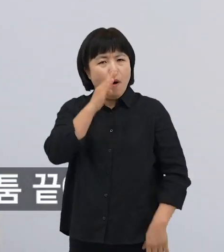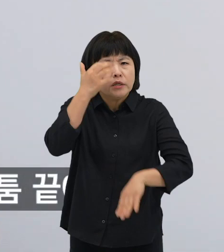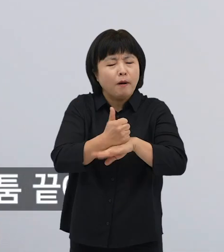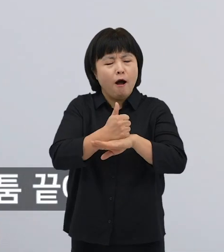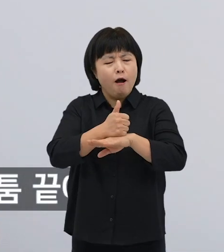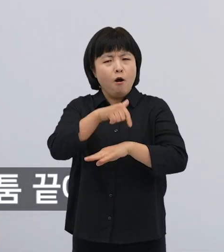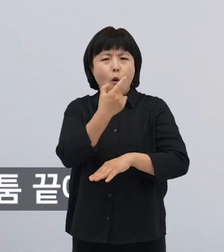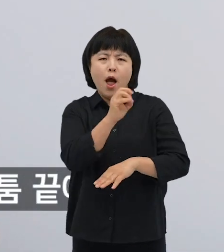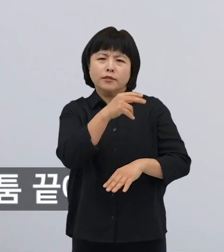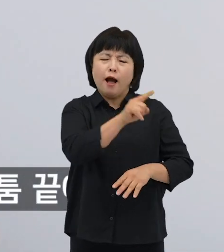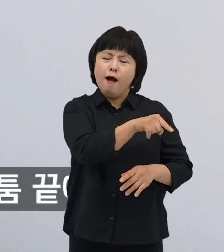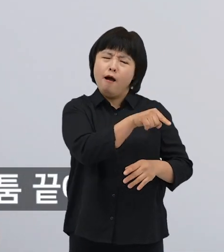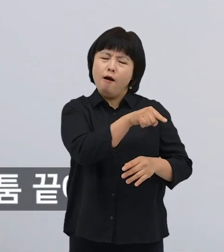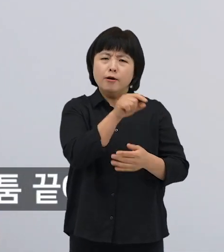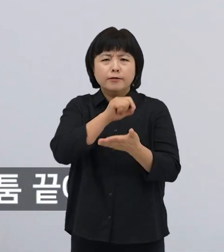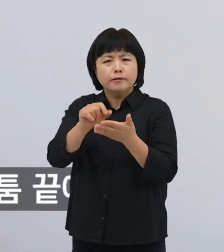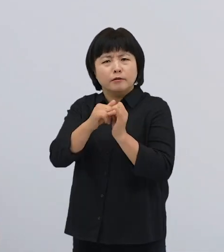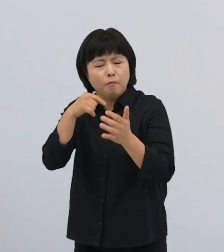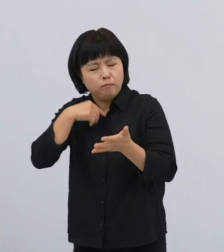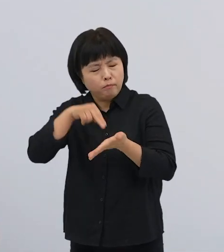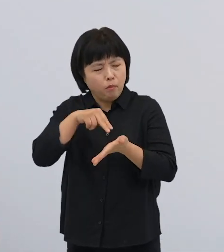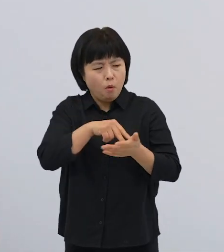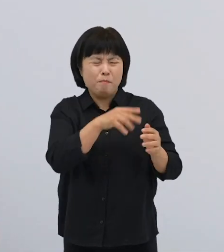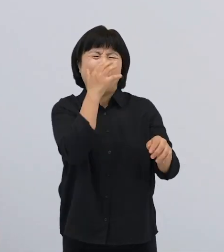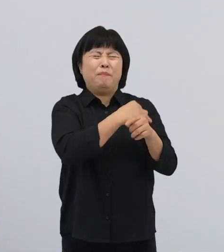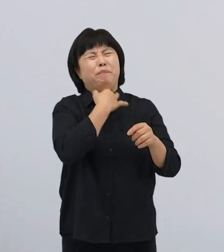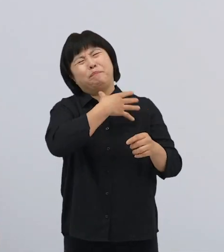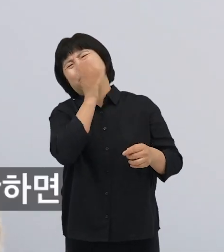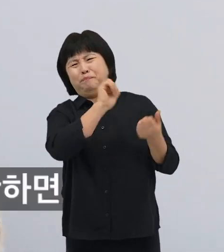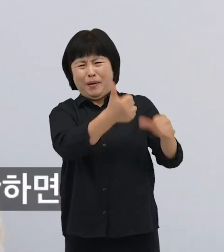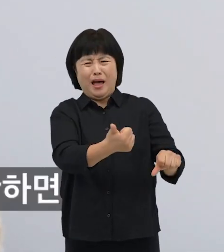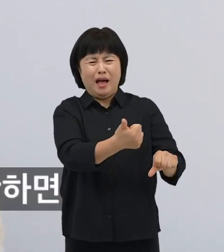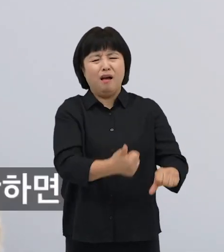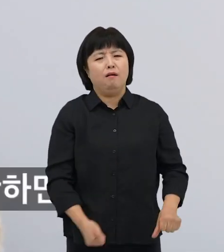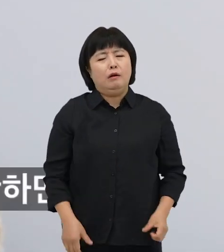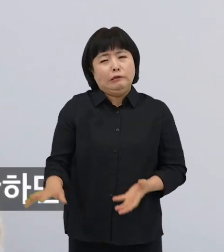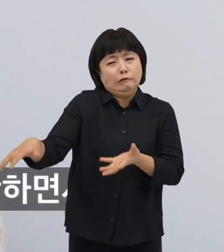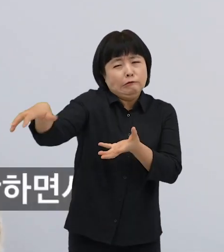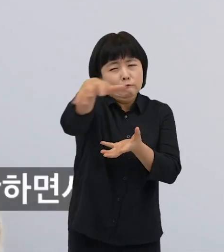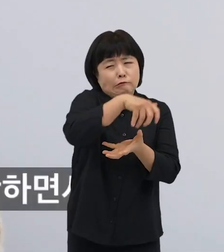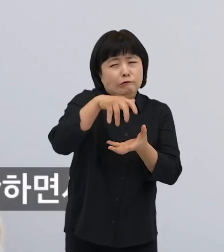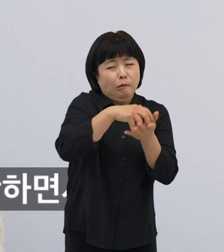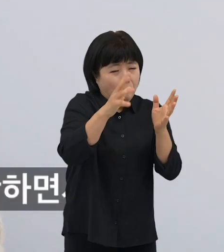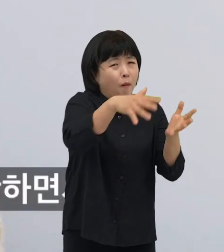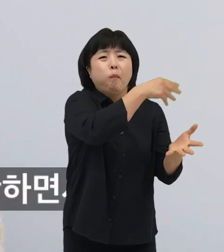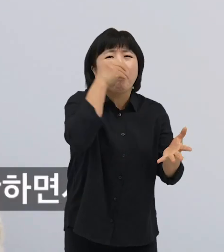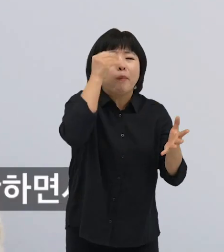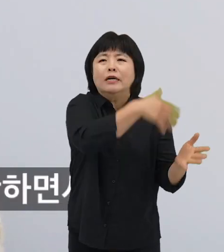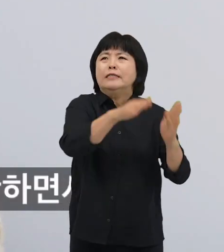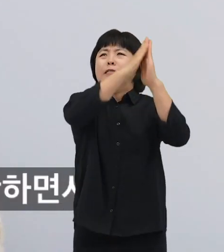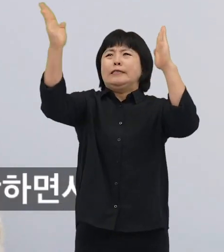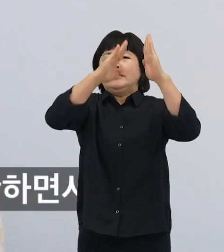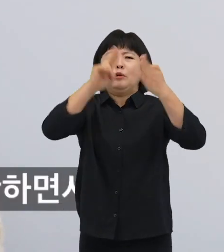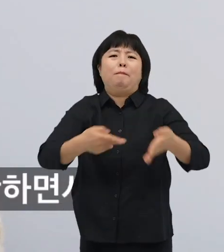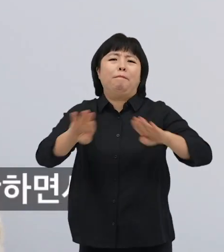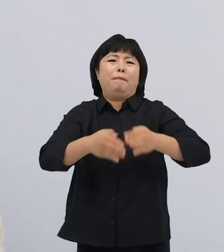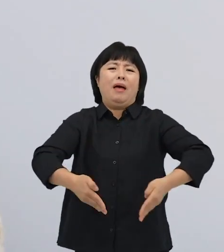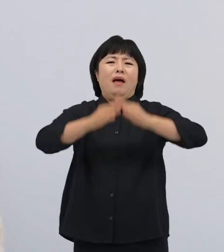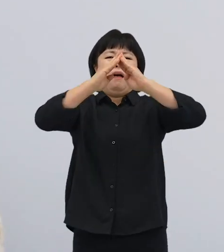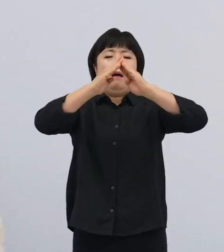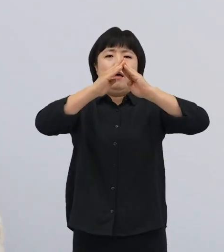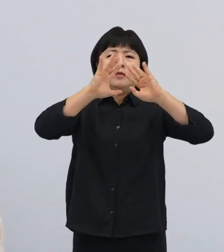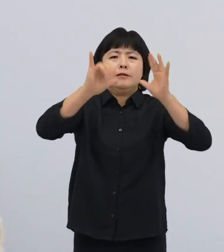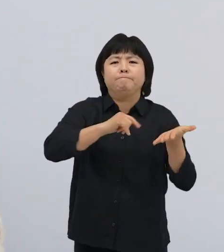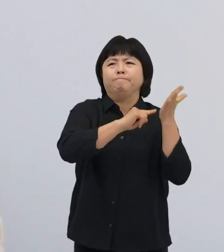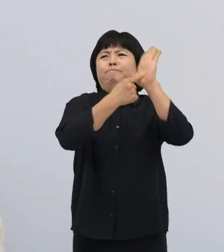종국에는 공야장과 사서의 사소한 다툼 끝에 공야장이 죽게 됩니다. 그간 수집해온 책들을 도서관을 개관하면서